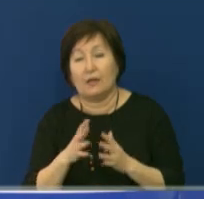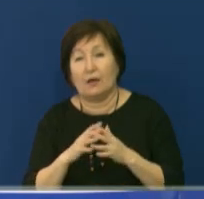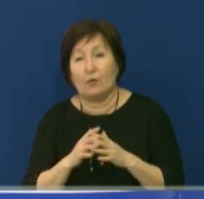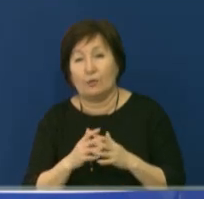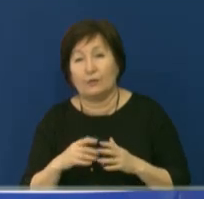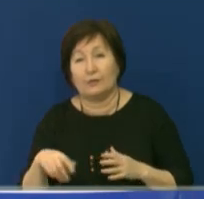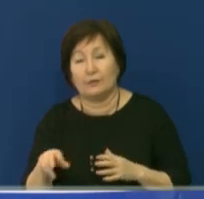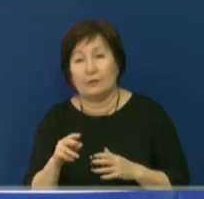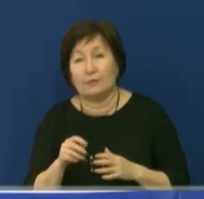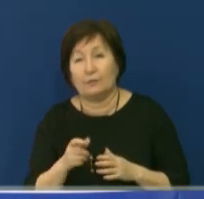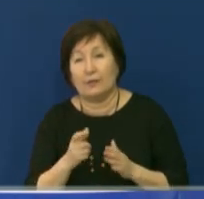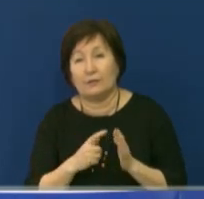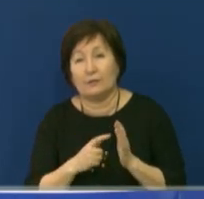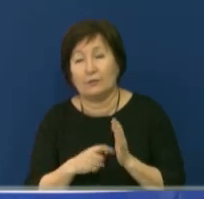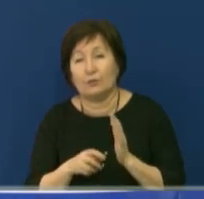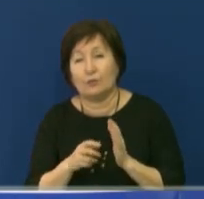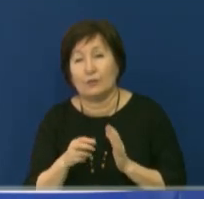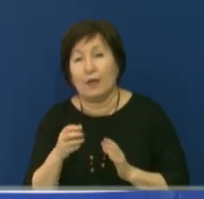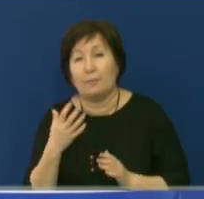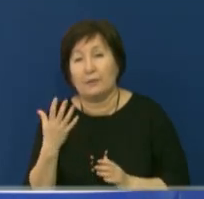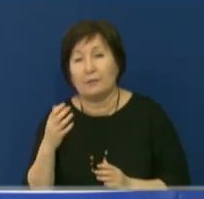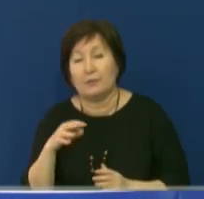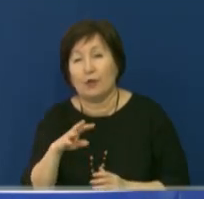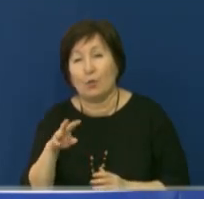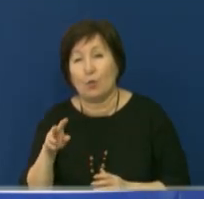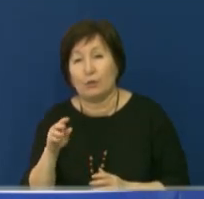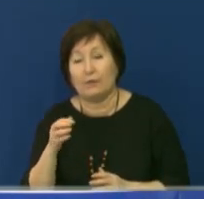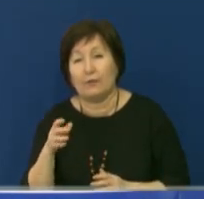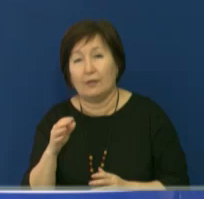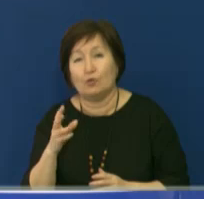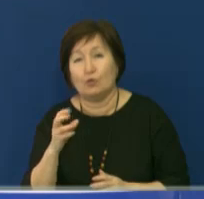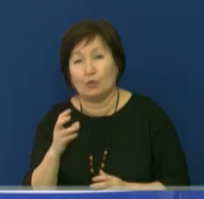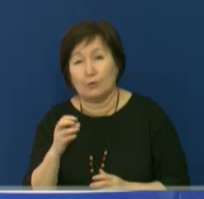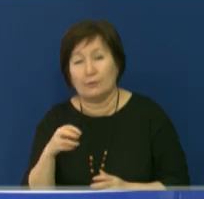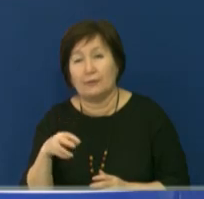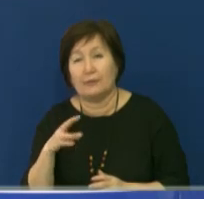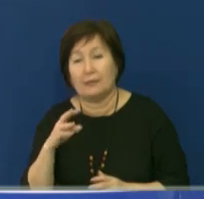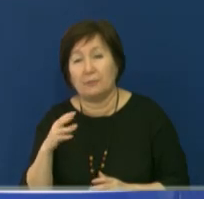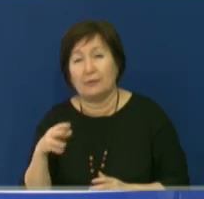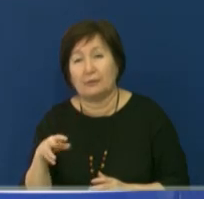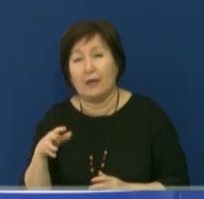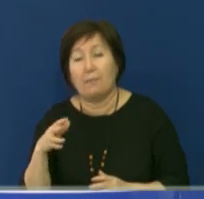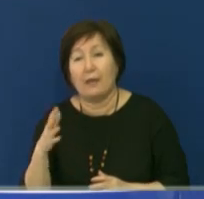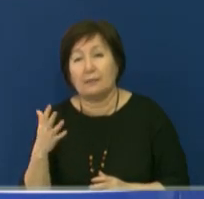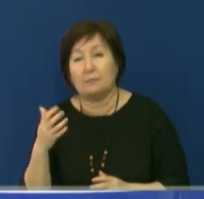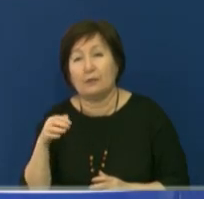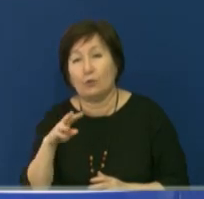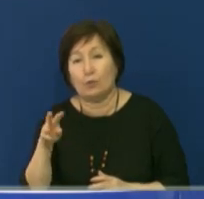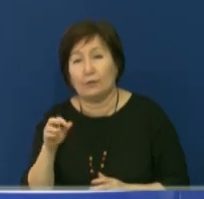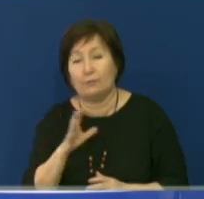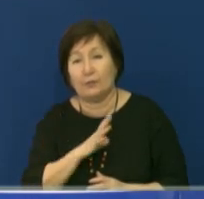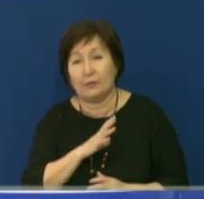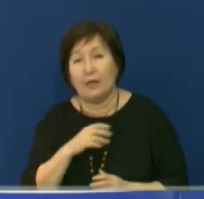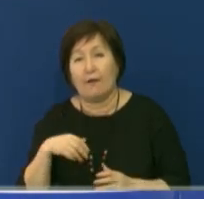құрылысына 372,5 миллион теңге бөлінді. Өңірдің 683 ауылының 529-ы сумен қамтамасыз